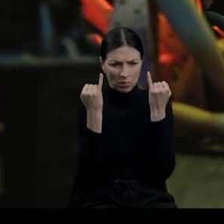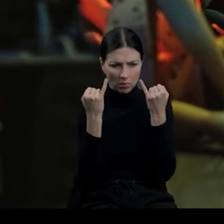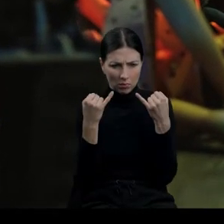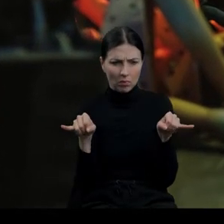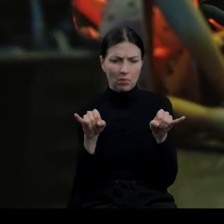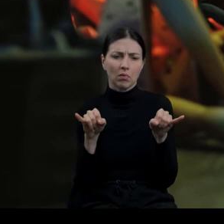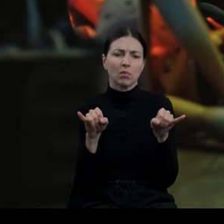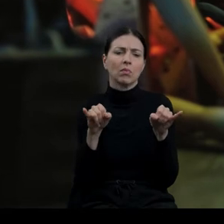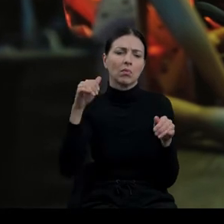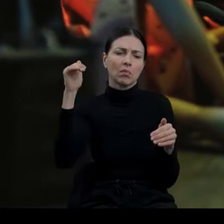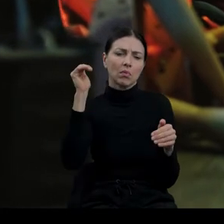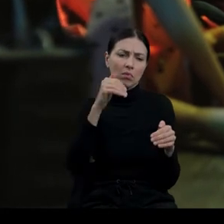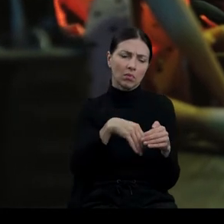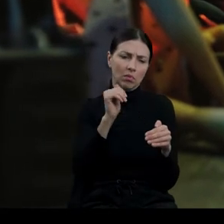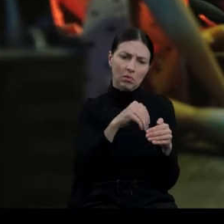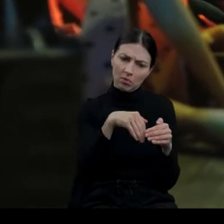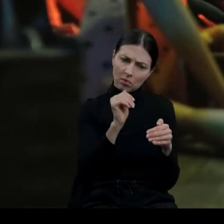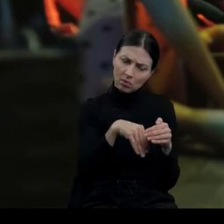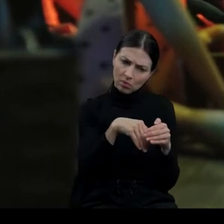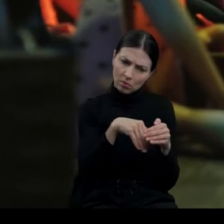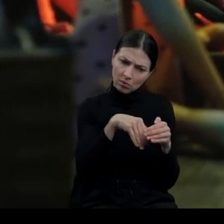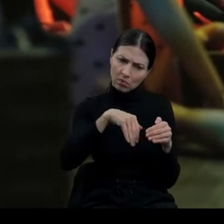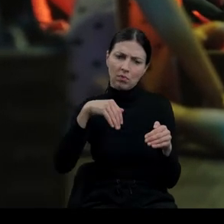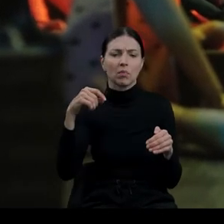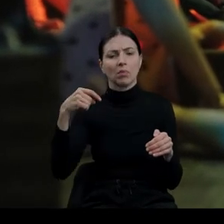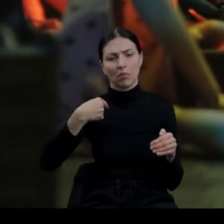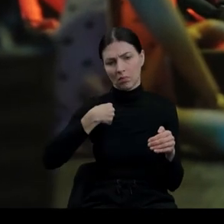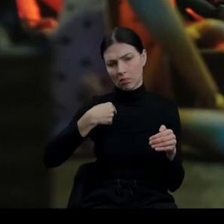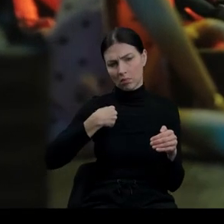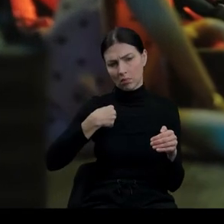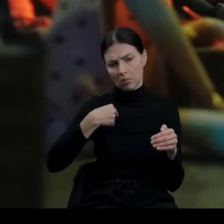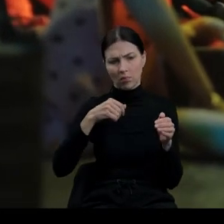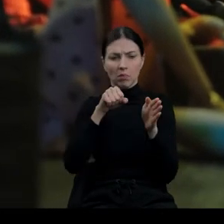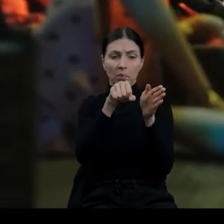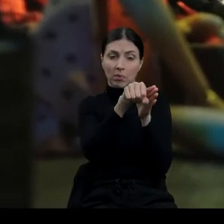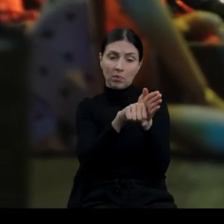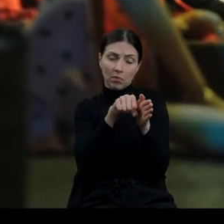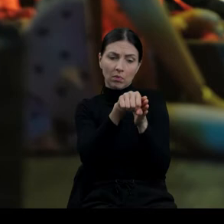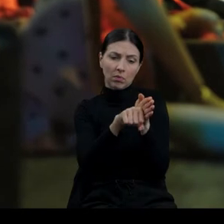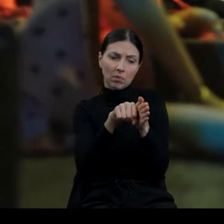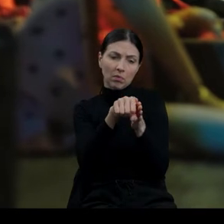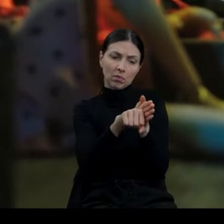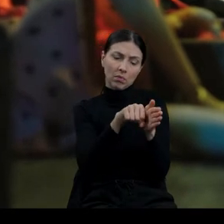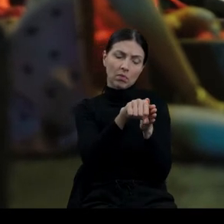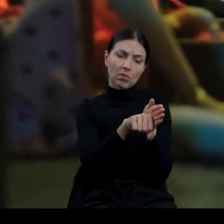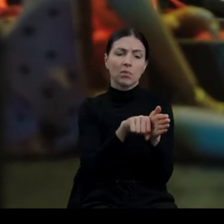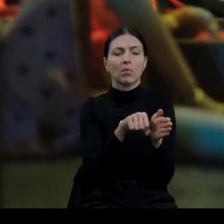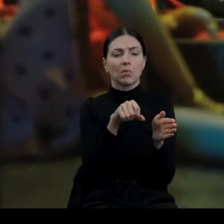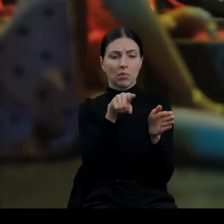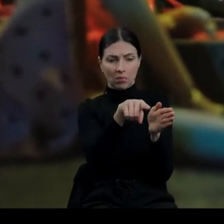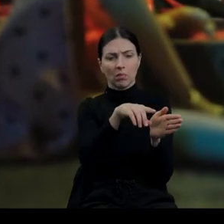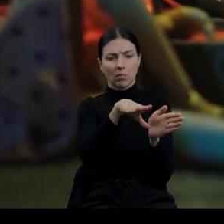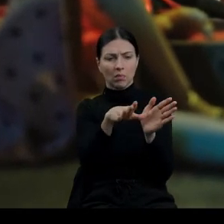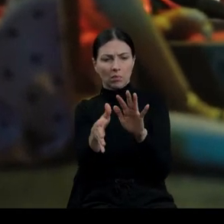nie rozdzielam tego. Myślę, że po prostu można powiedzieć, że staram się reżyserować przy